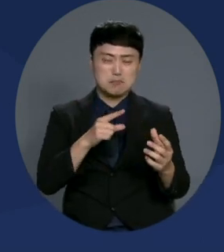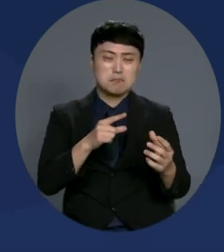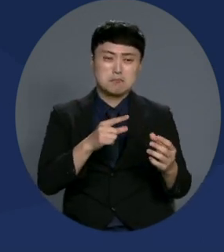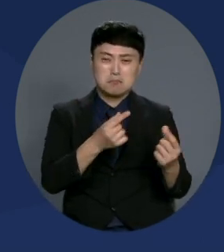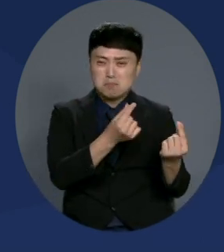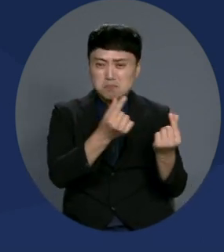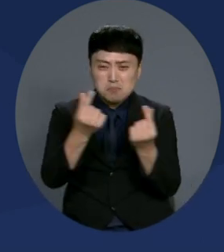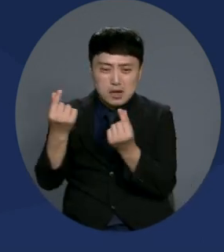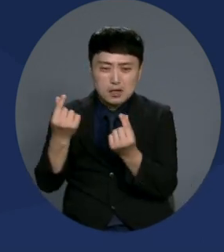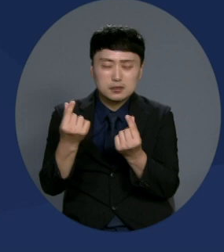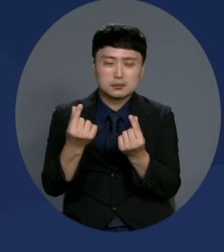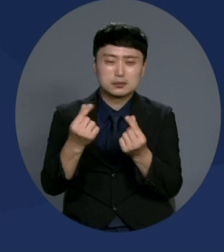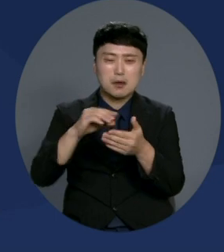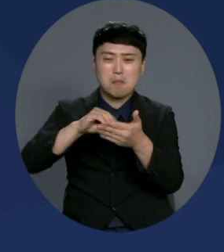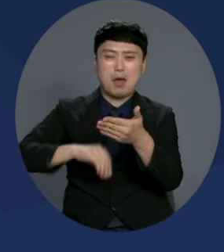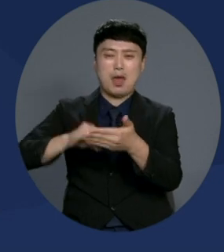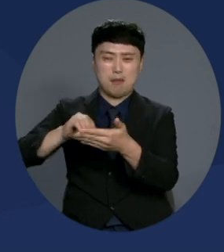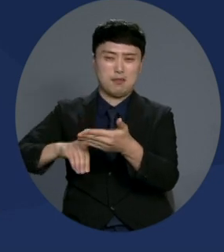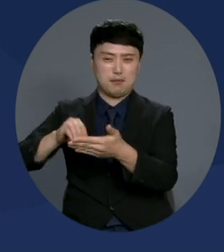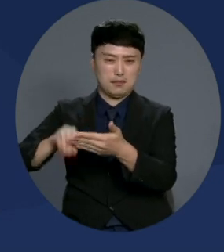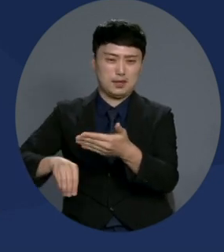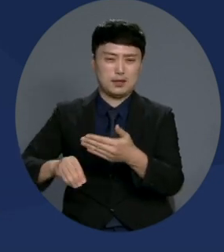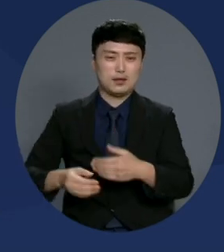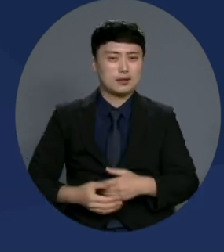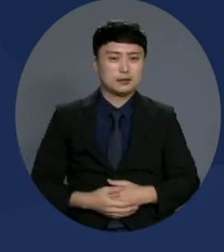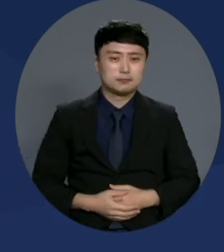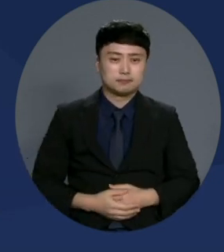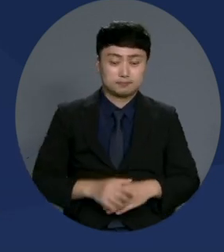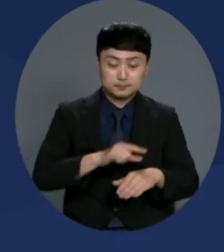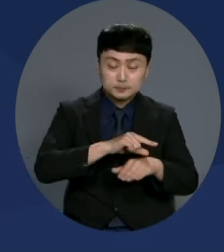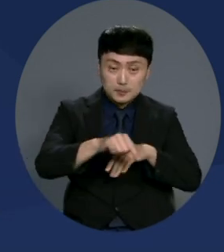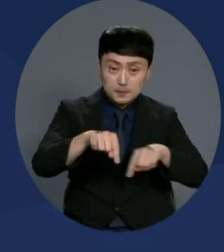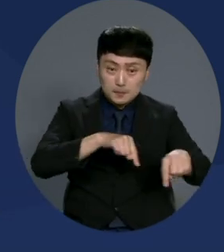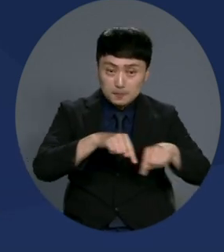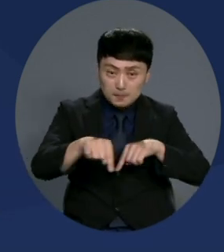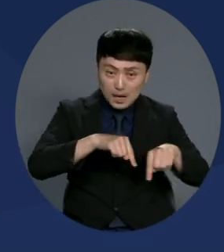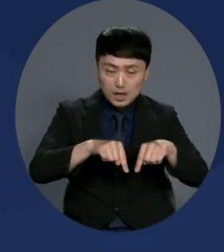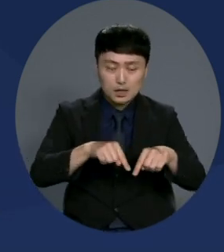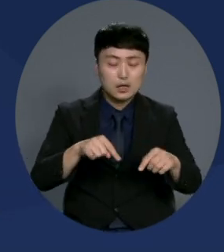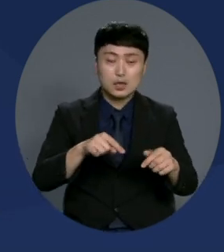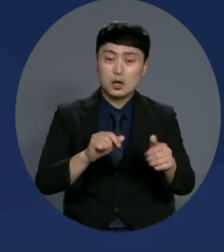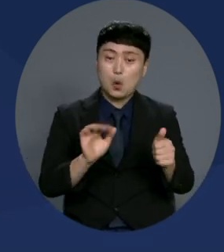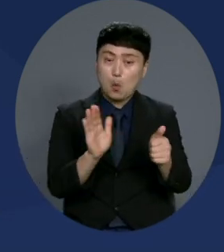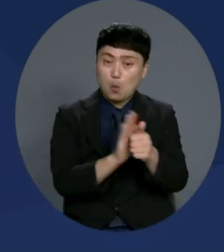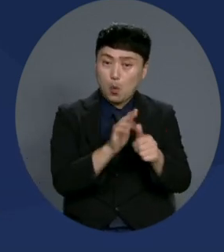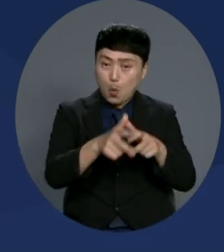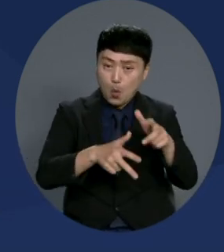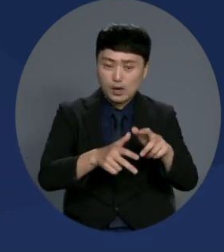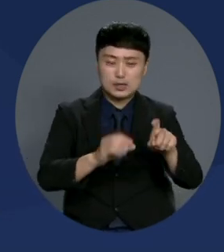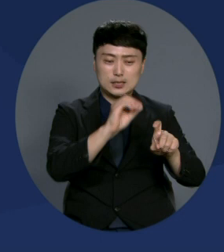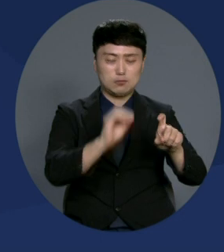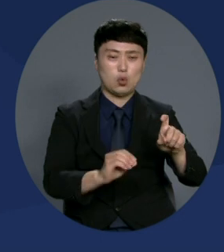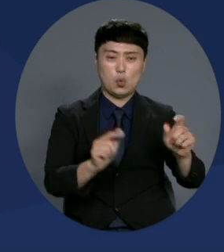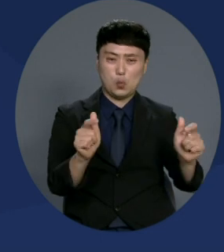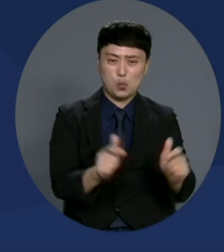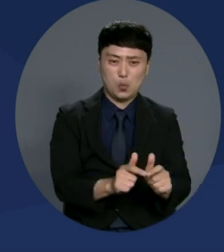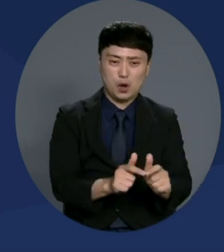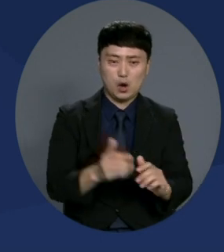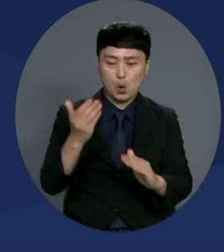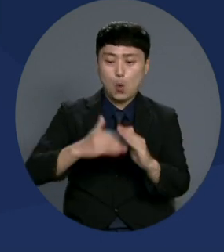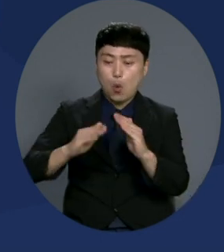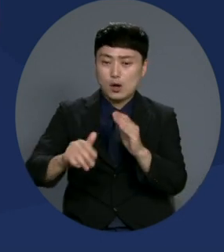일부는 지원하지 않기로 했습니다 기초자치단체 경상 보조사업은 최대 10% 줄이고